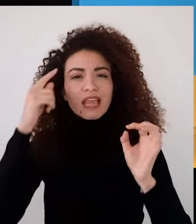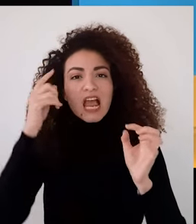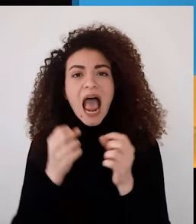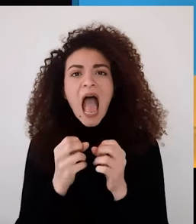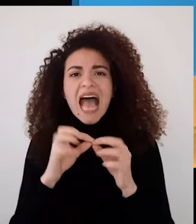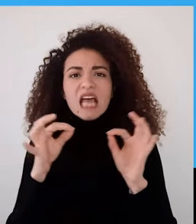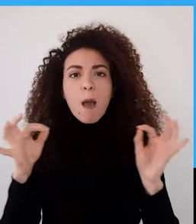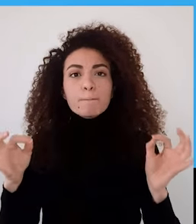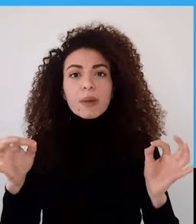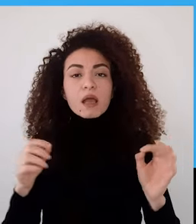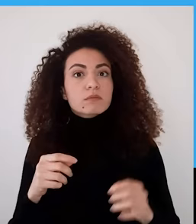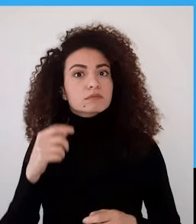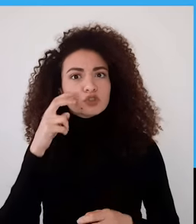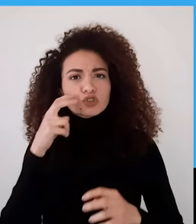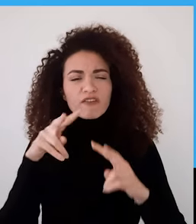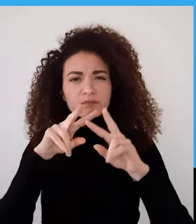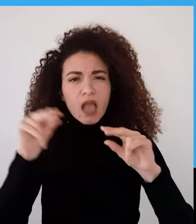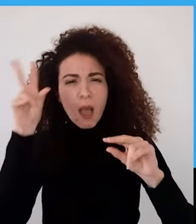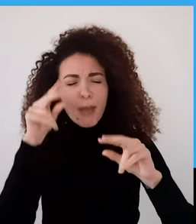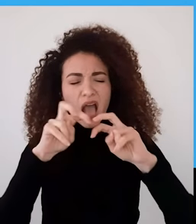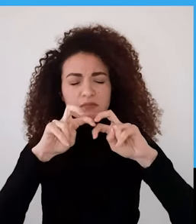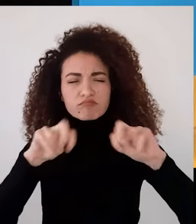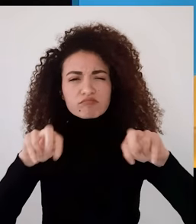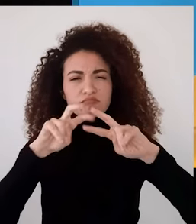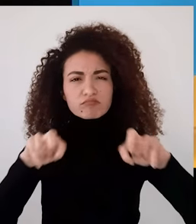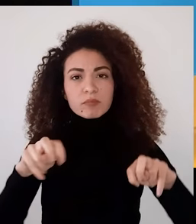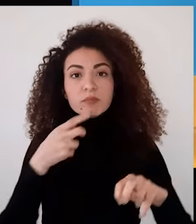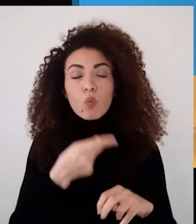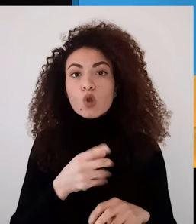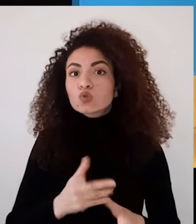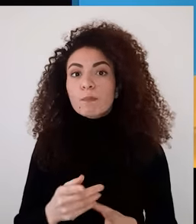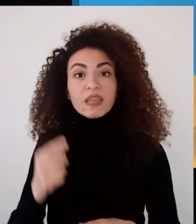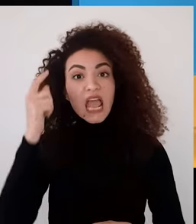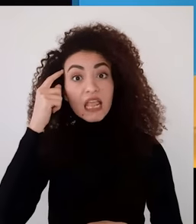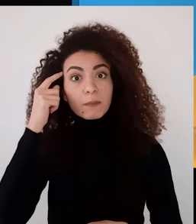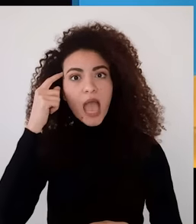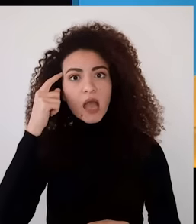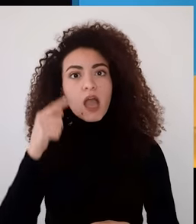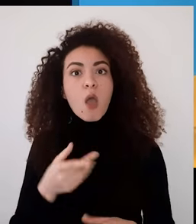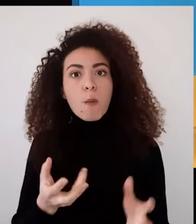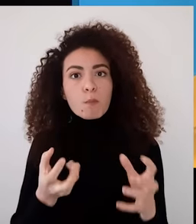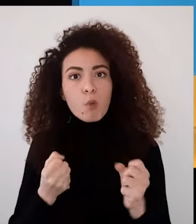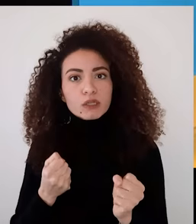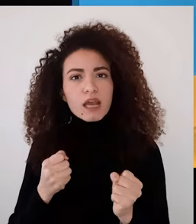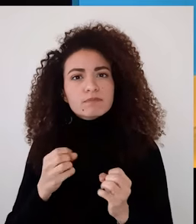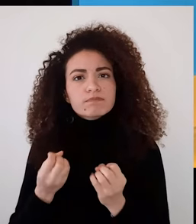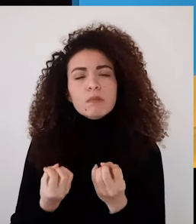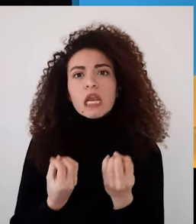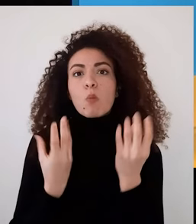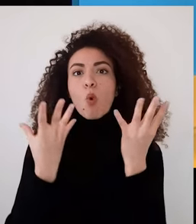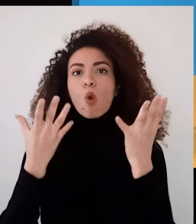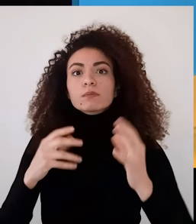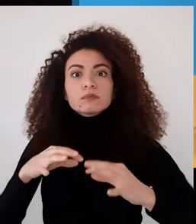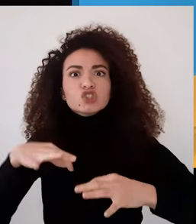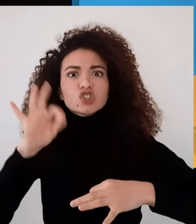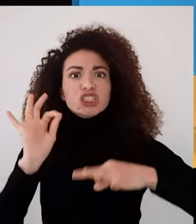لجهازنا العصبي. الأولى تكوين الخلايا العصبية، حيث أظهرت الدراسات اللي بتستند على تكنولوجيا تصوير الدماغ